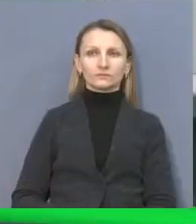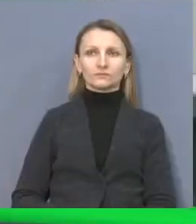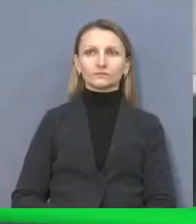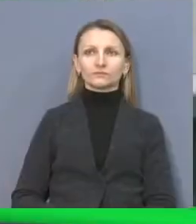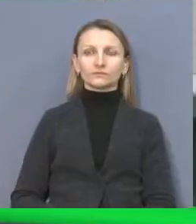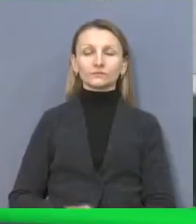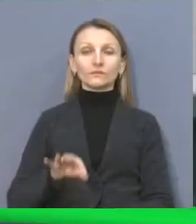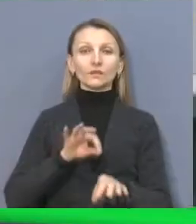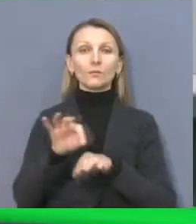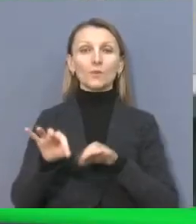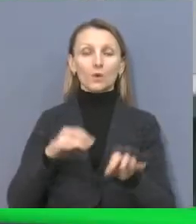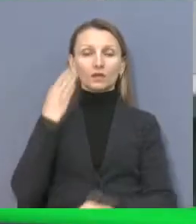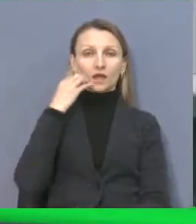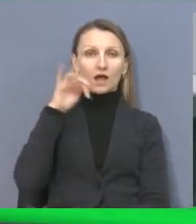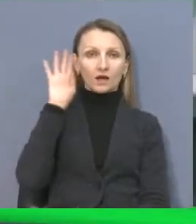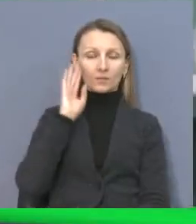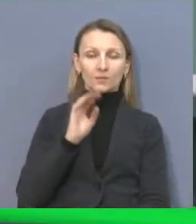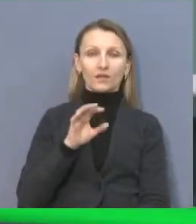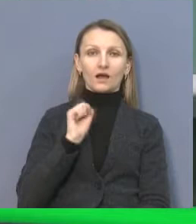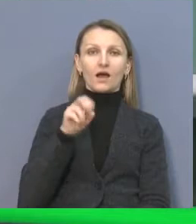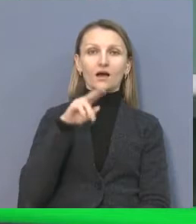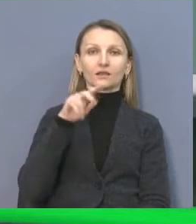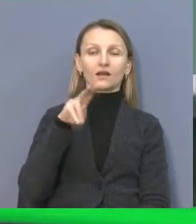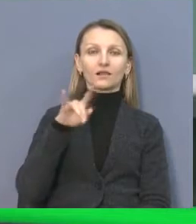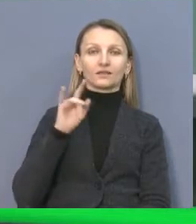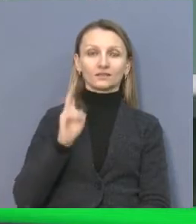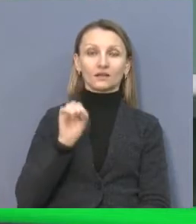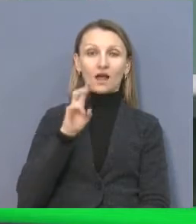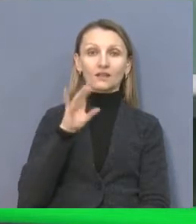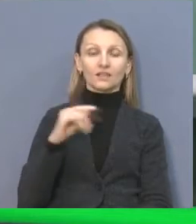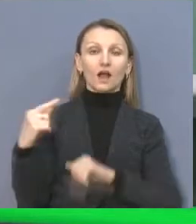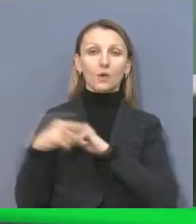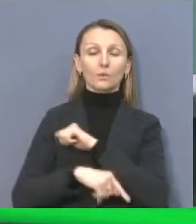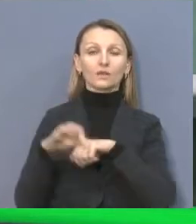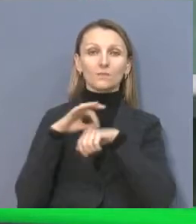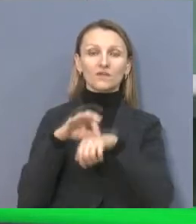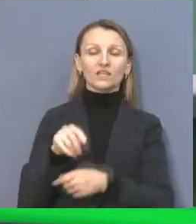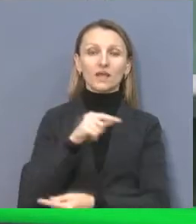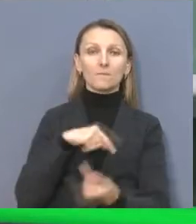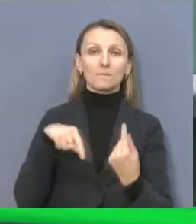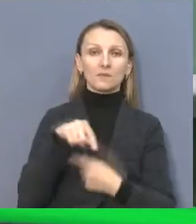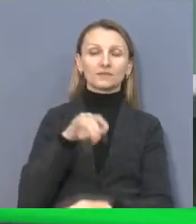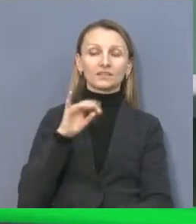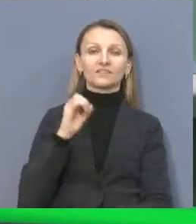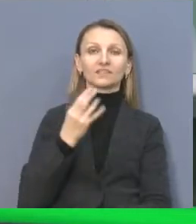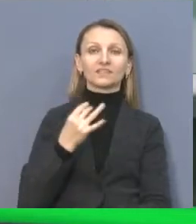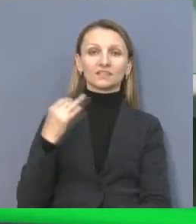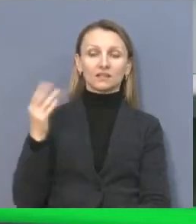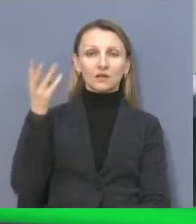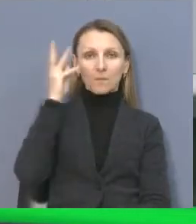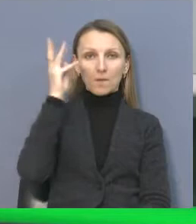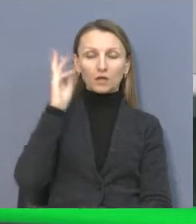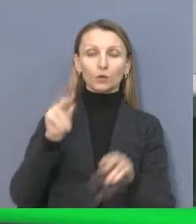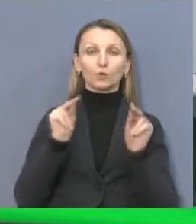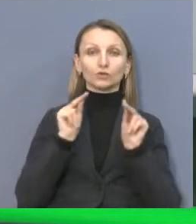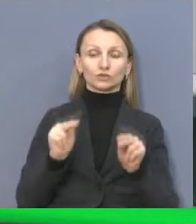проекты of мало долга call an antique антикоррупционное сопровождение бизнеса инвестиции посол честности школы